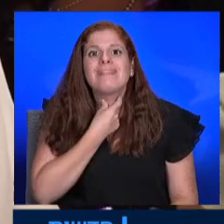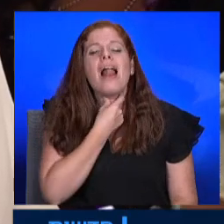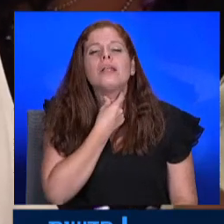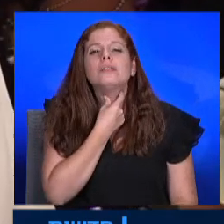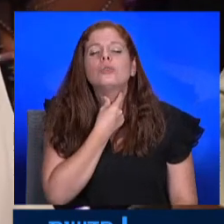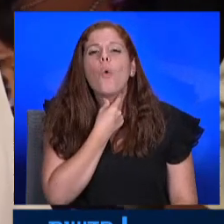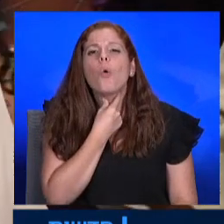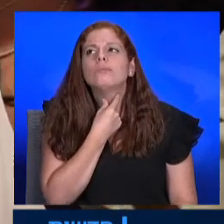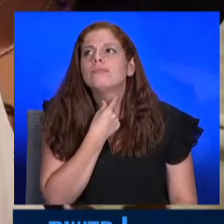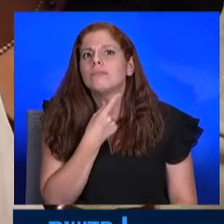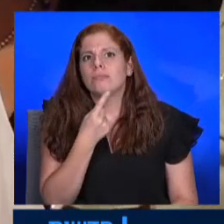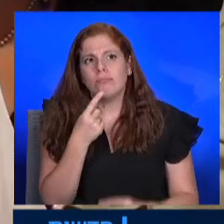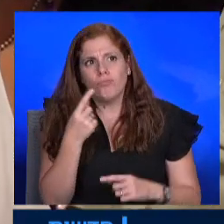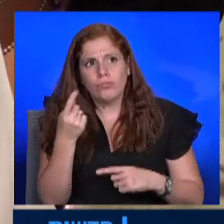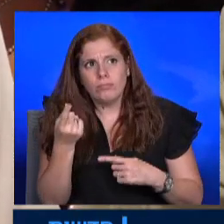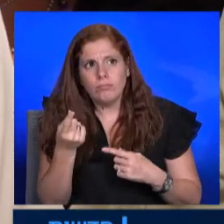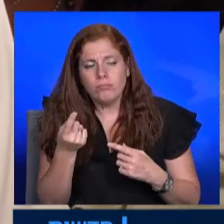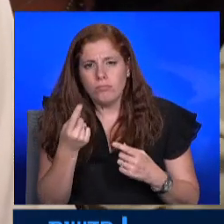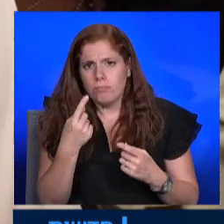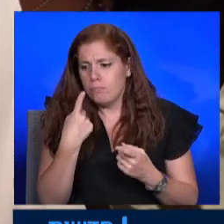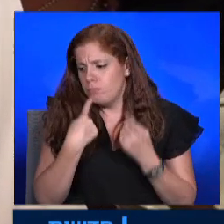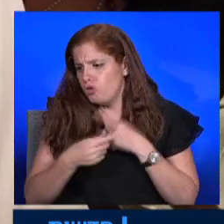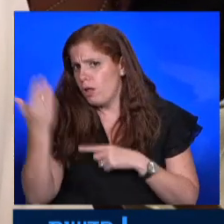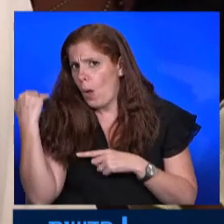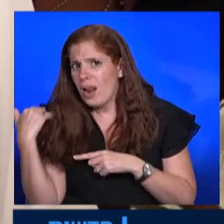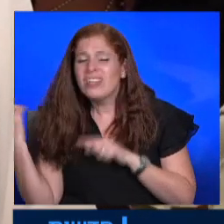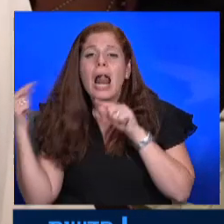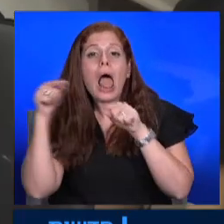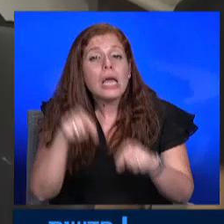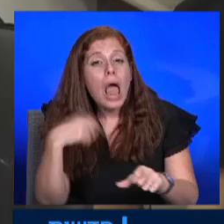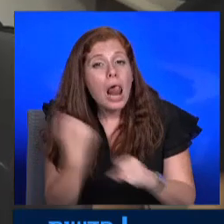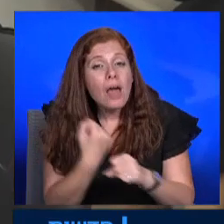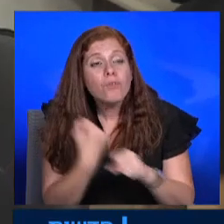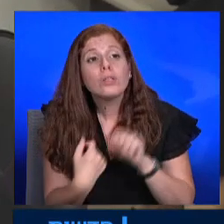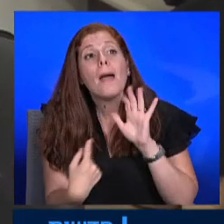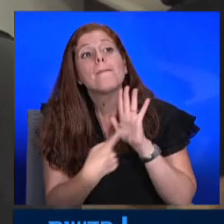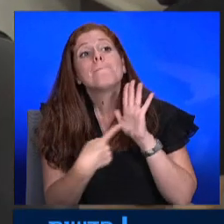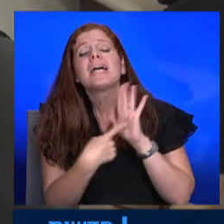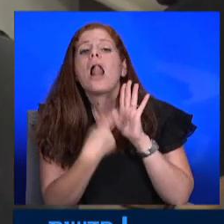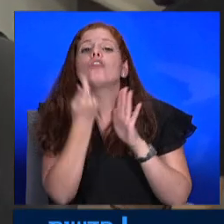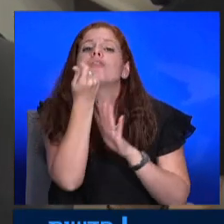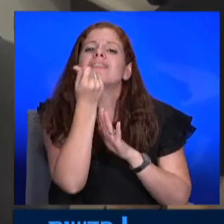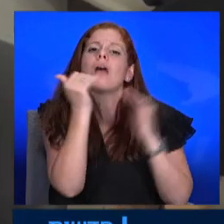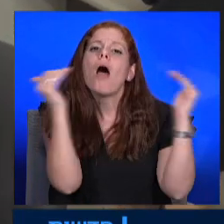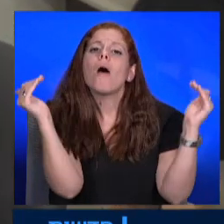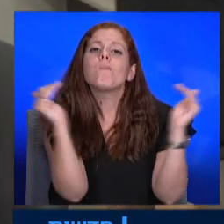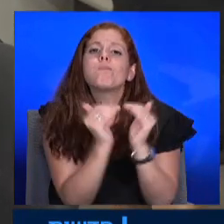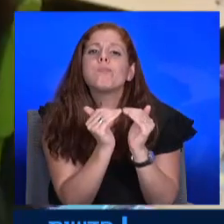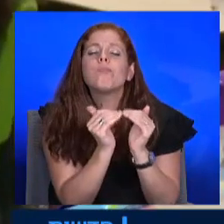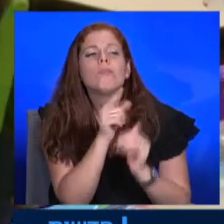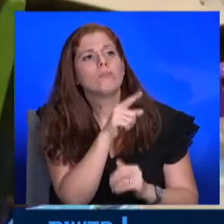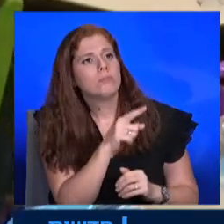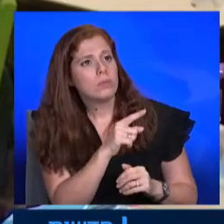בשנה חולפת להגיע למקום עבודתם מאחר וקיזזו בשכרם. מזכ"לית הסתדרות המורים יפה בן